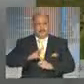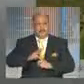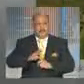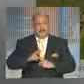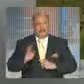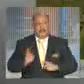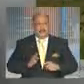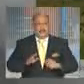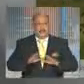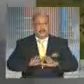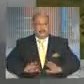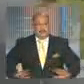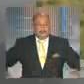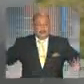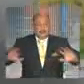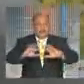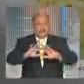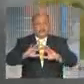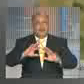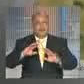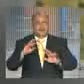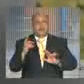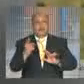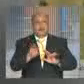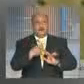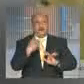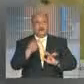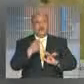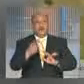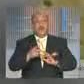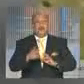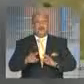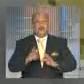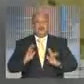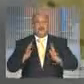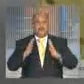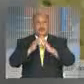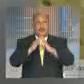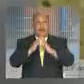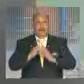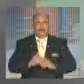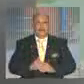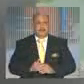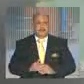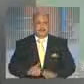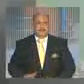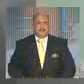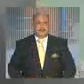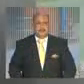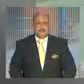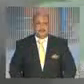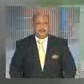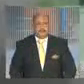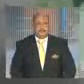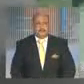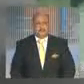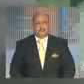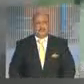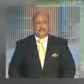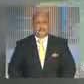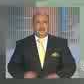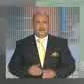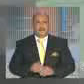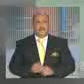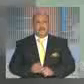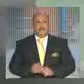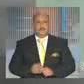30 سنة في قضايا تتعلق بالأمن العام منذ سنة 87 و 900 مضيفا أن فرقة الأبحاث فتحت